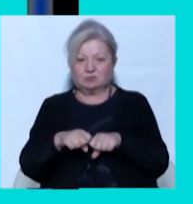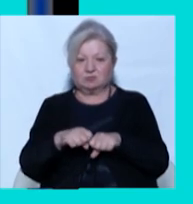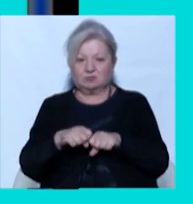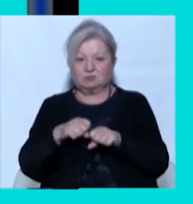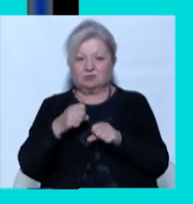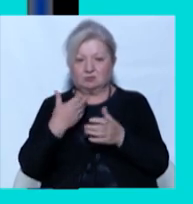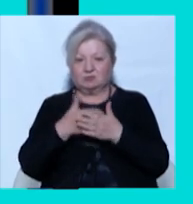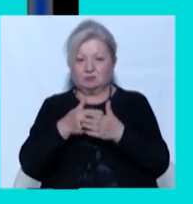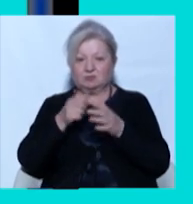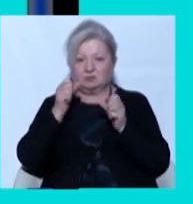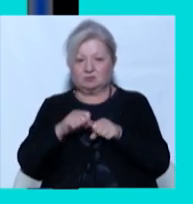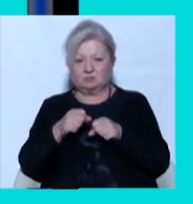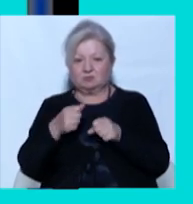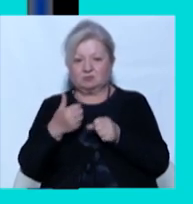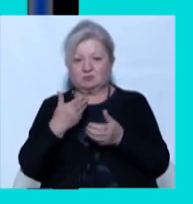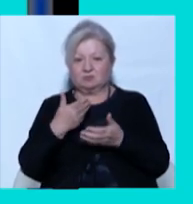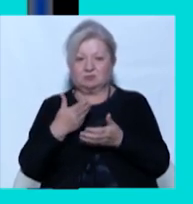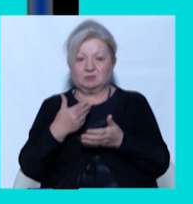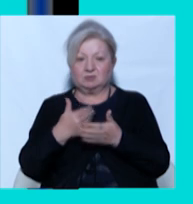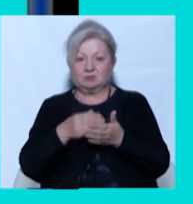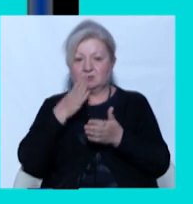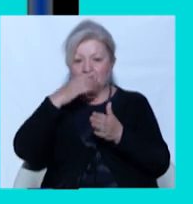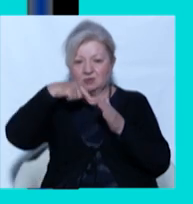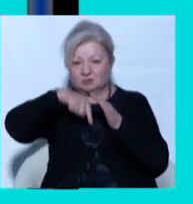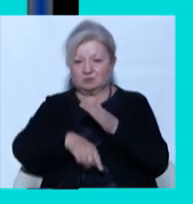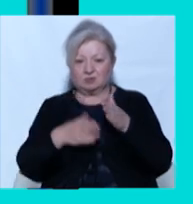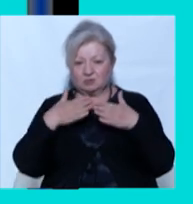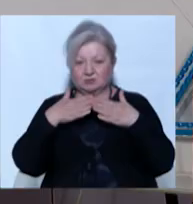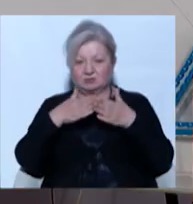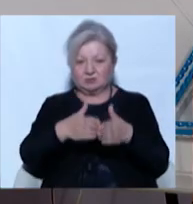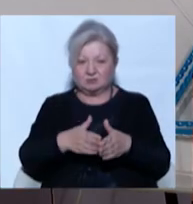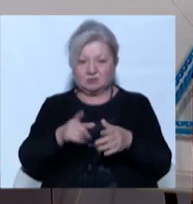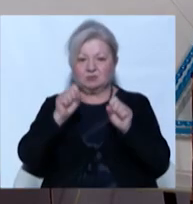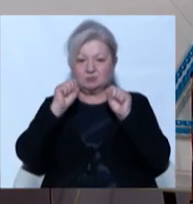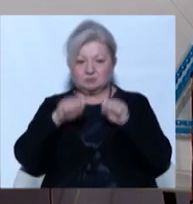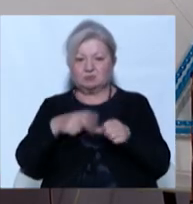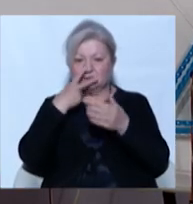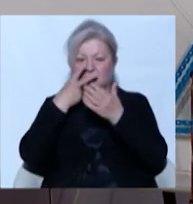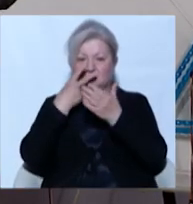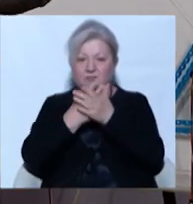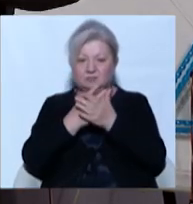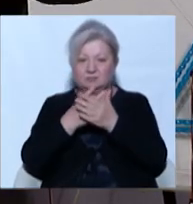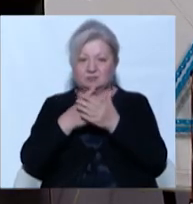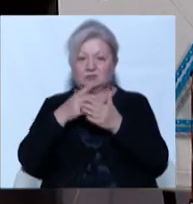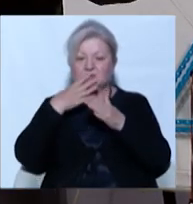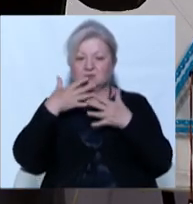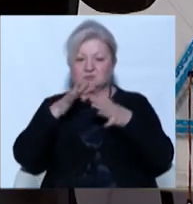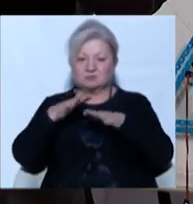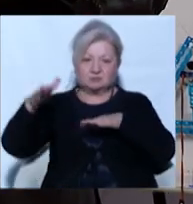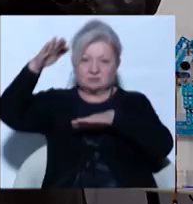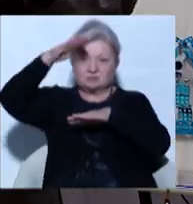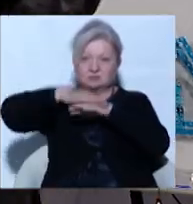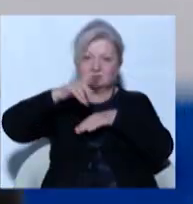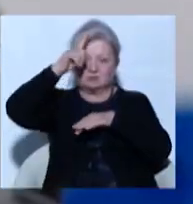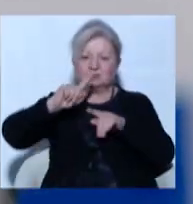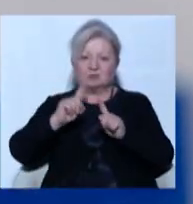ხელსაწყოს საშუალებით ჩვენ შეგვიძლია ვიმყოფებოდეთ, დაუშვათ წყალქვეშა